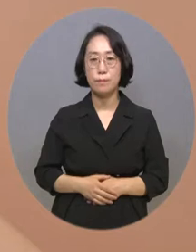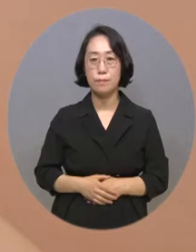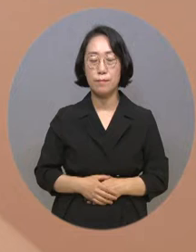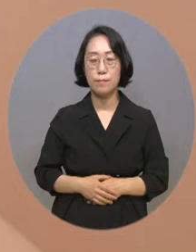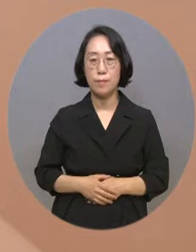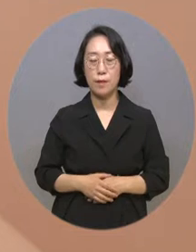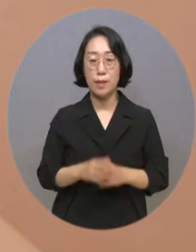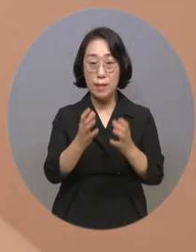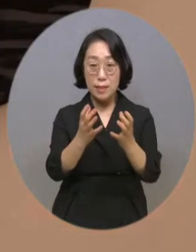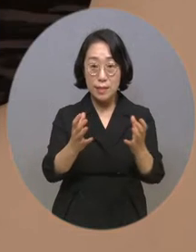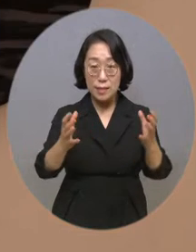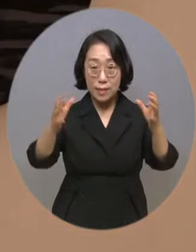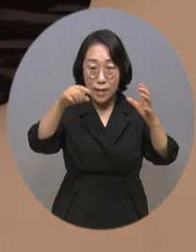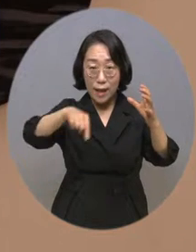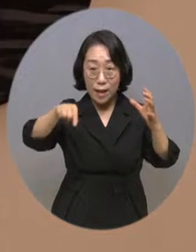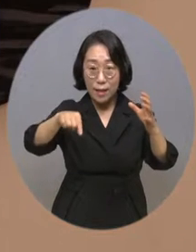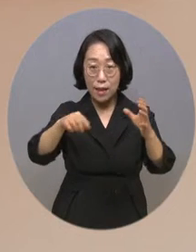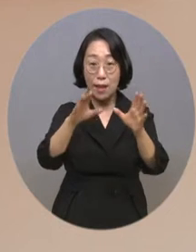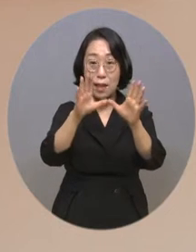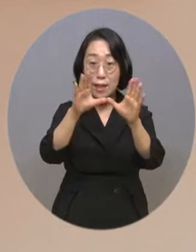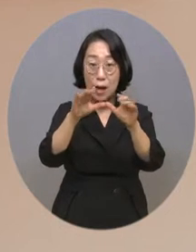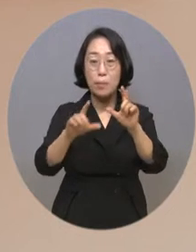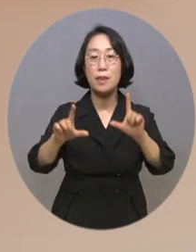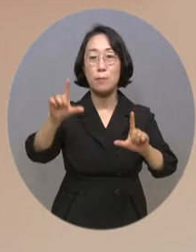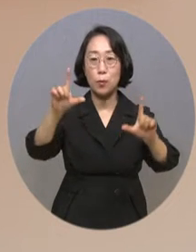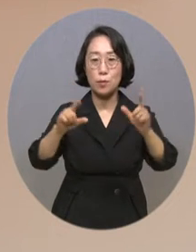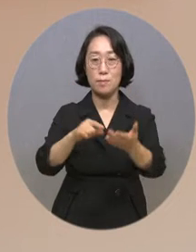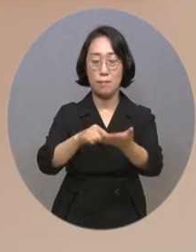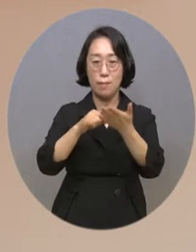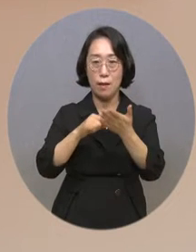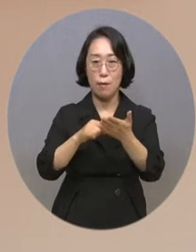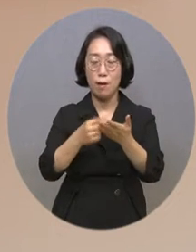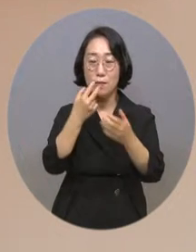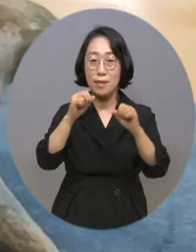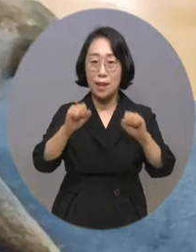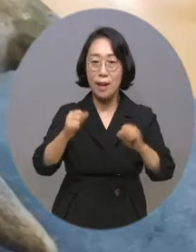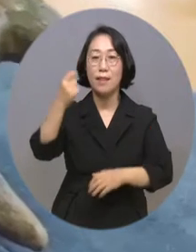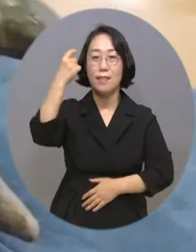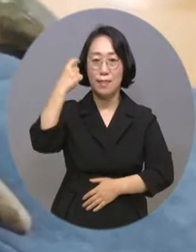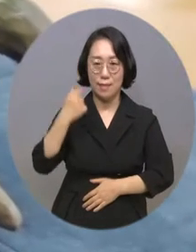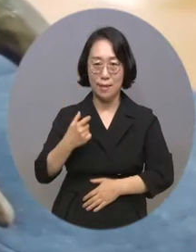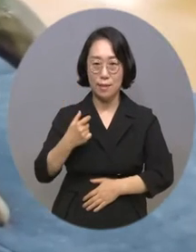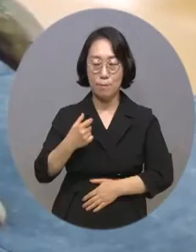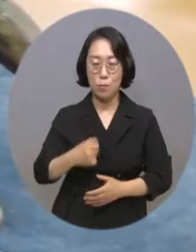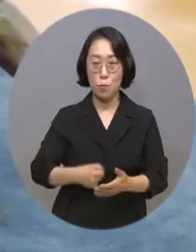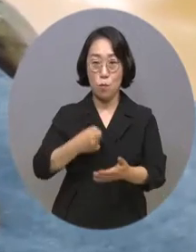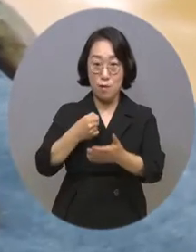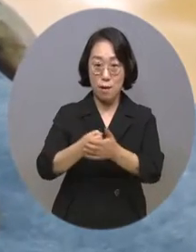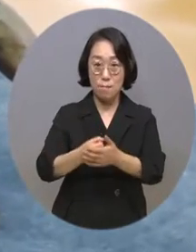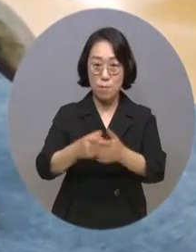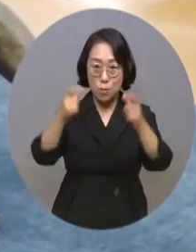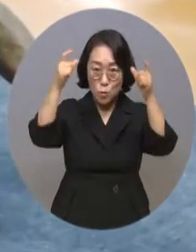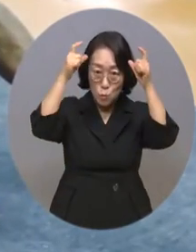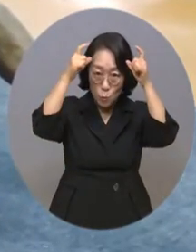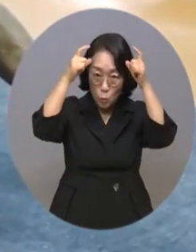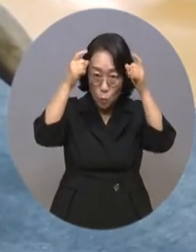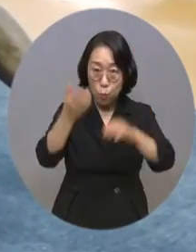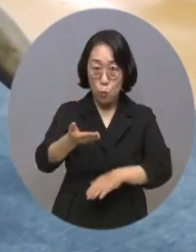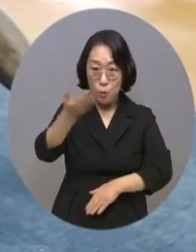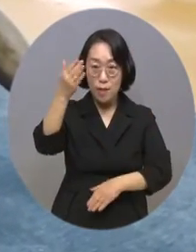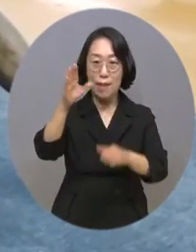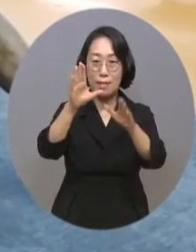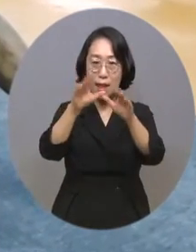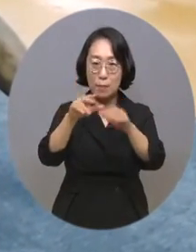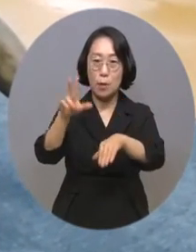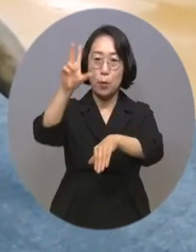도자 밖으로 날아오를 것만 같은 나비의 모습에서 생동감이 느껴지고 용감하게 돌진하는 황소위로 나비